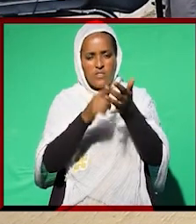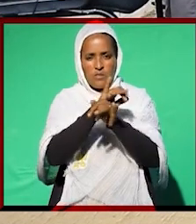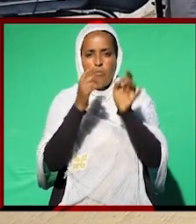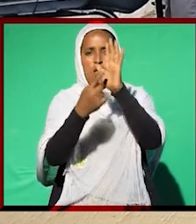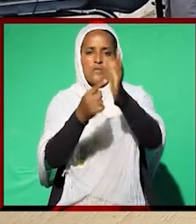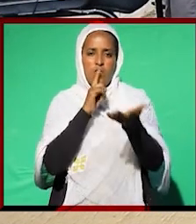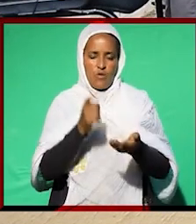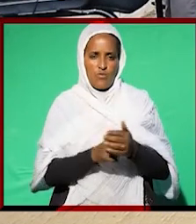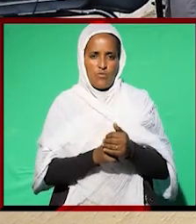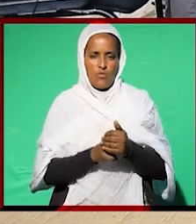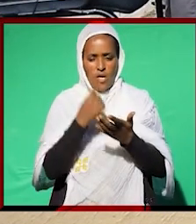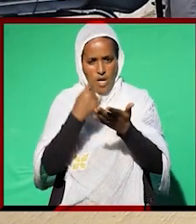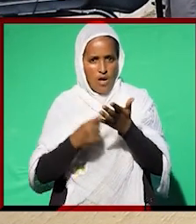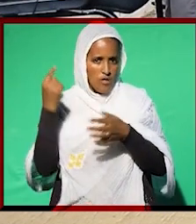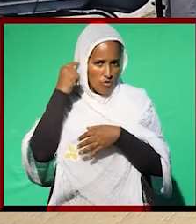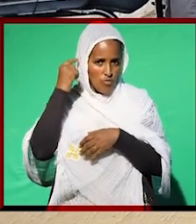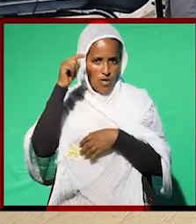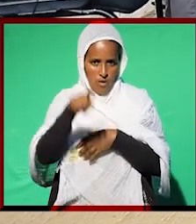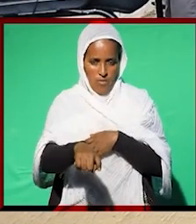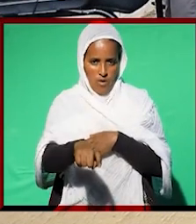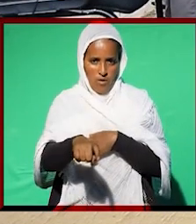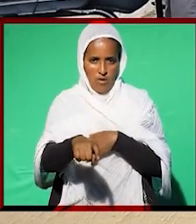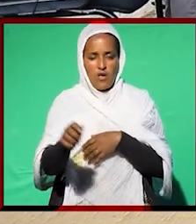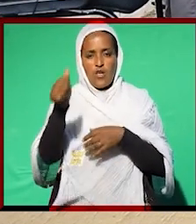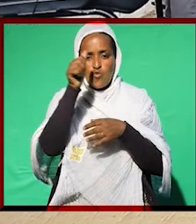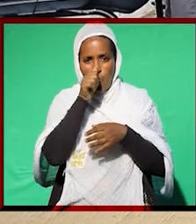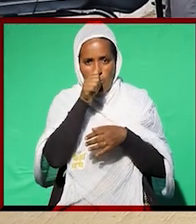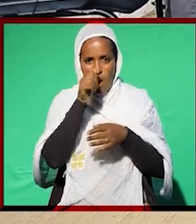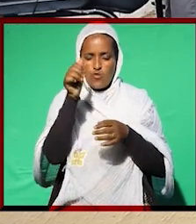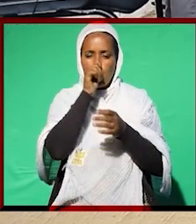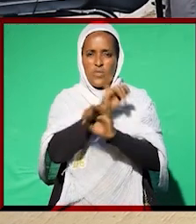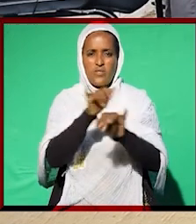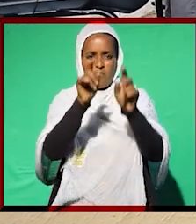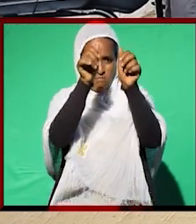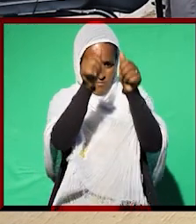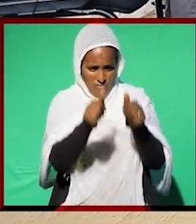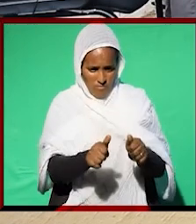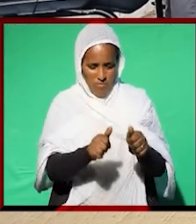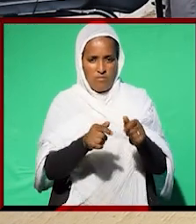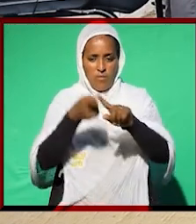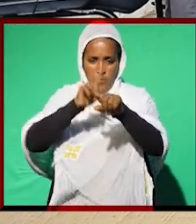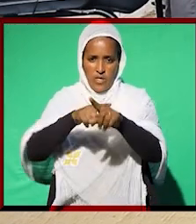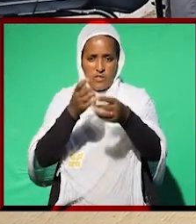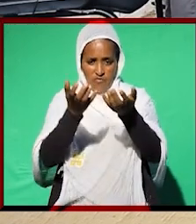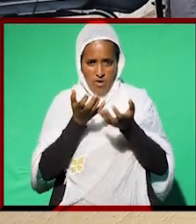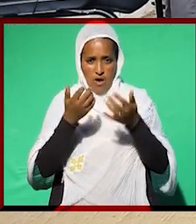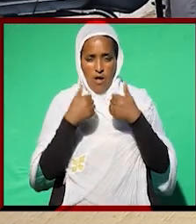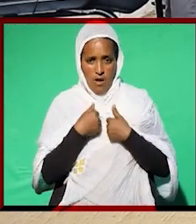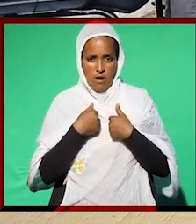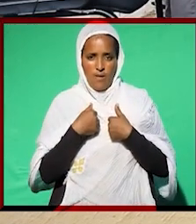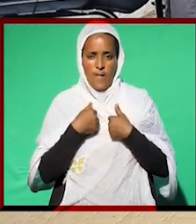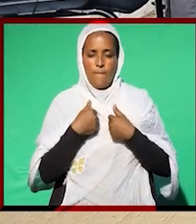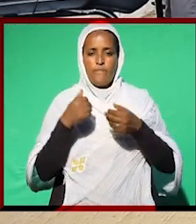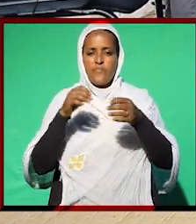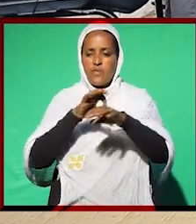ሴኩላሪዝም ፌል እንዳደረገ በዚህ ማሳያ ነው። ሊሰሙን ይገባል። አሁንም ቢሆን ኢትዮጵያን እንደ ኢትዮጵያ መመለስ ከፈለግን፣ ወደ ኢትዮጵያነት